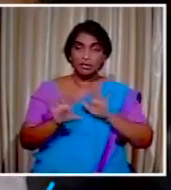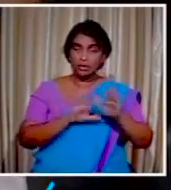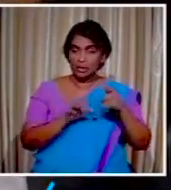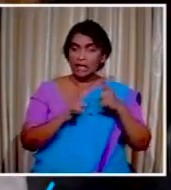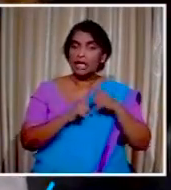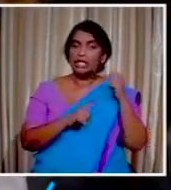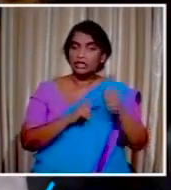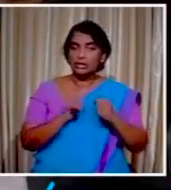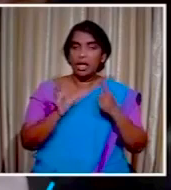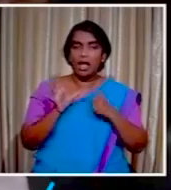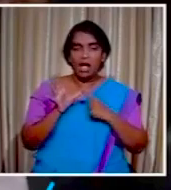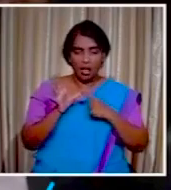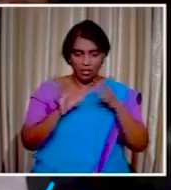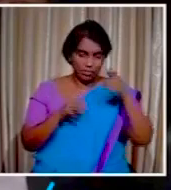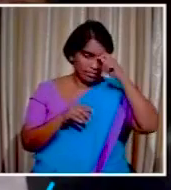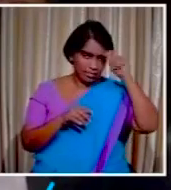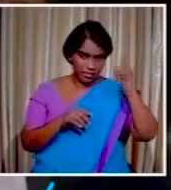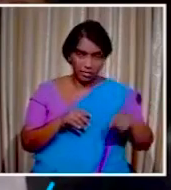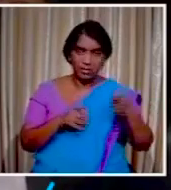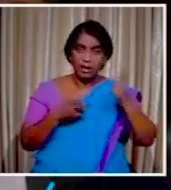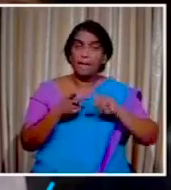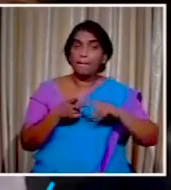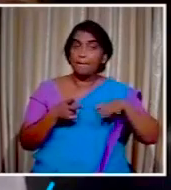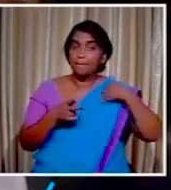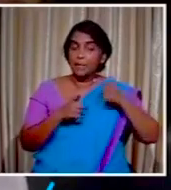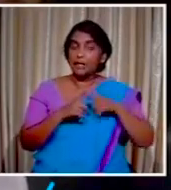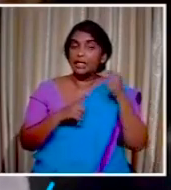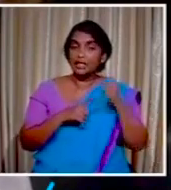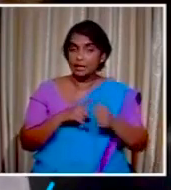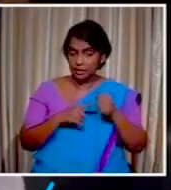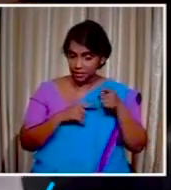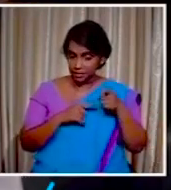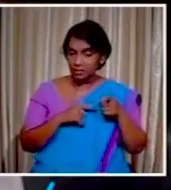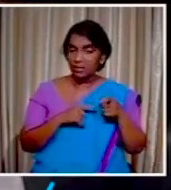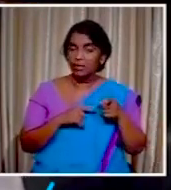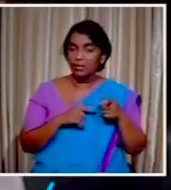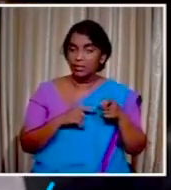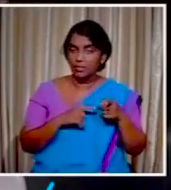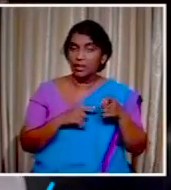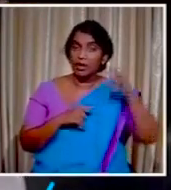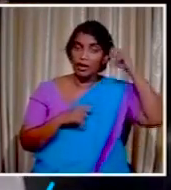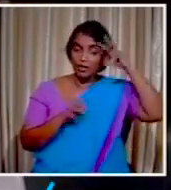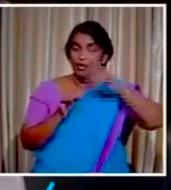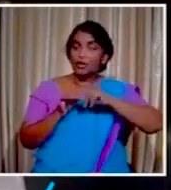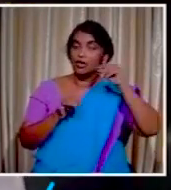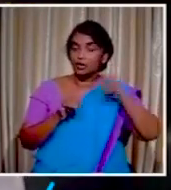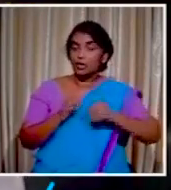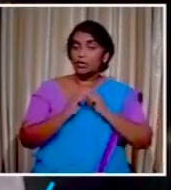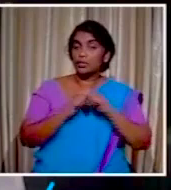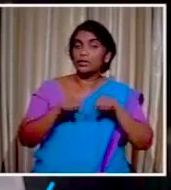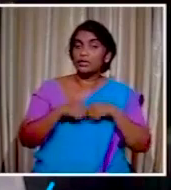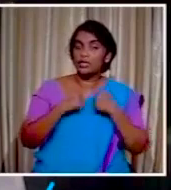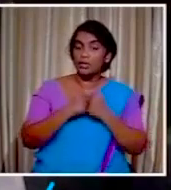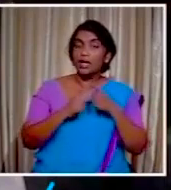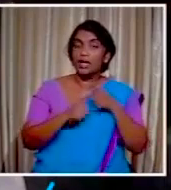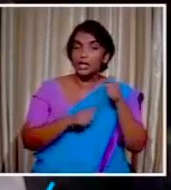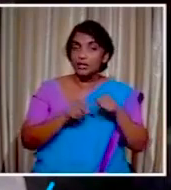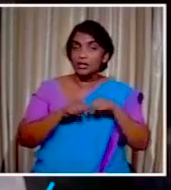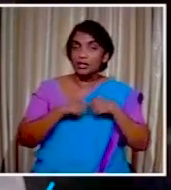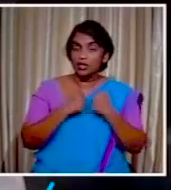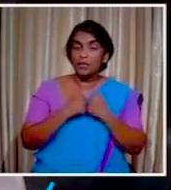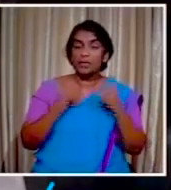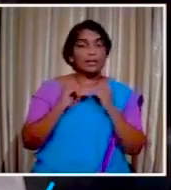ඉංජිනේරු අලහකෝන් මහත්තයාගෙත් ප්‍රධාන ඉංජිනේරු සිස්ටම් කන්ට්‍රෝල් එකේ ඉන්න විදුලි බල මණ්ඩලයේ වෘත්තීය සමිතියේ ඉංජිනේරු සමිතියේ